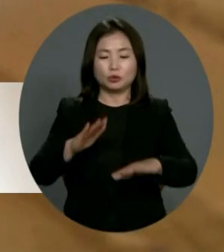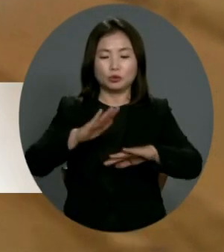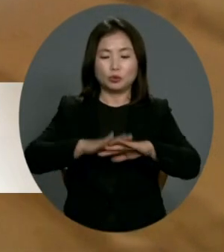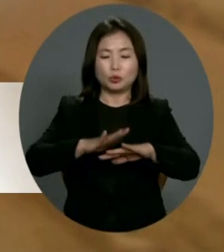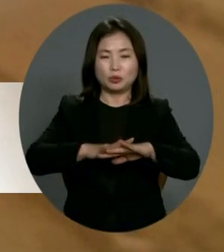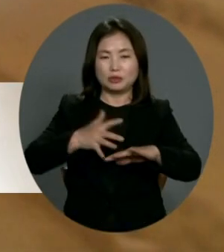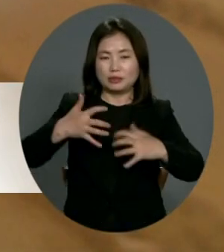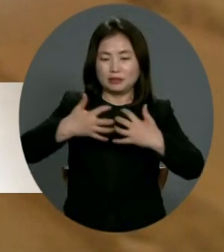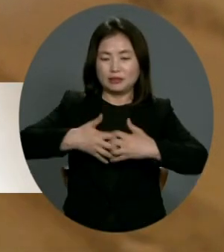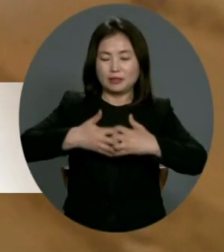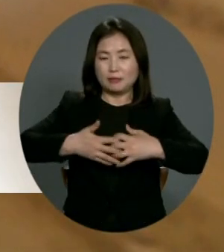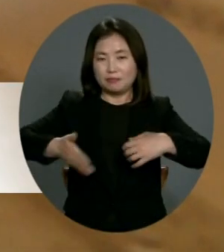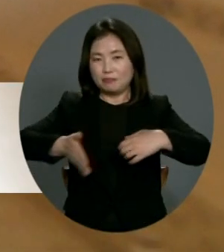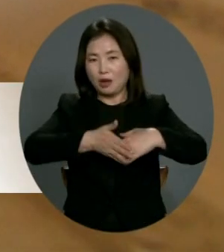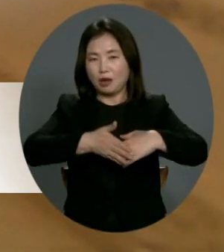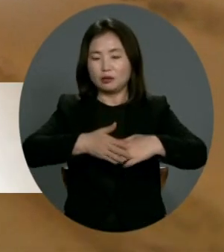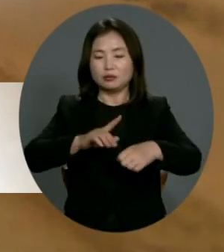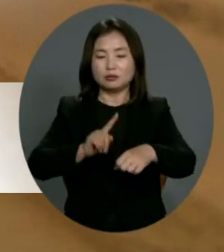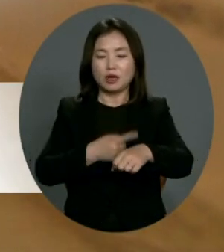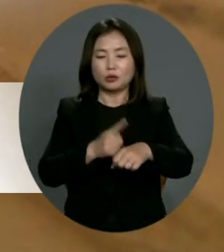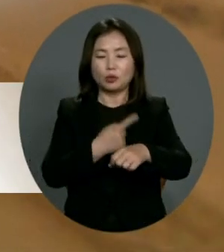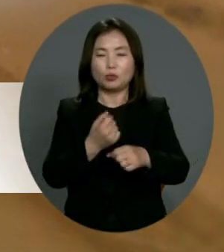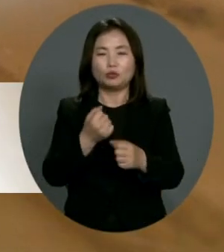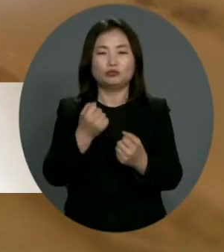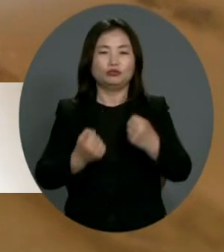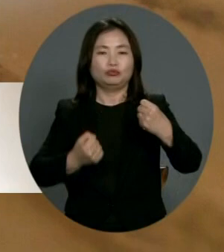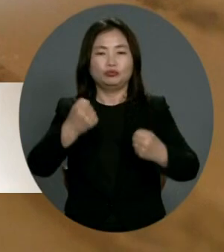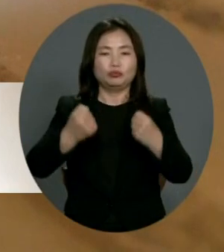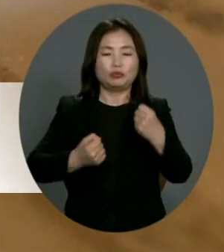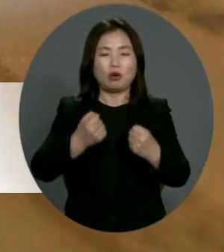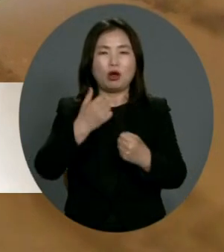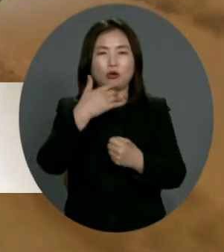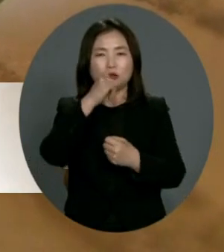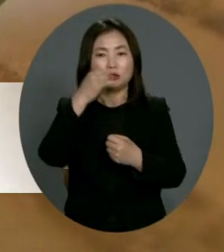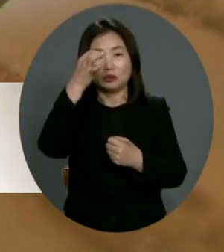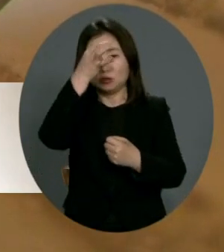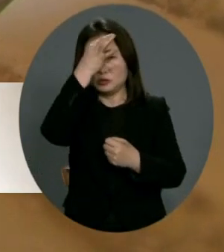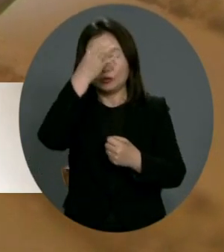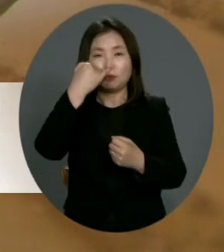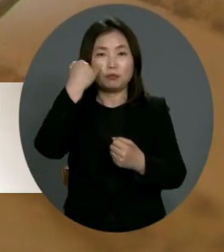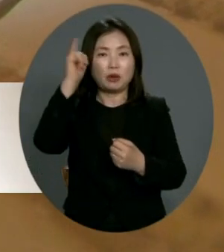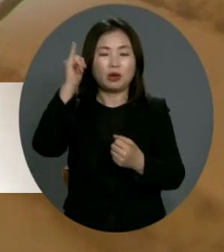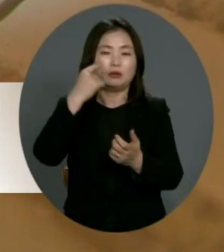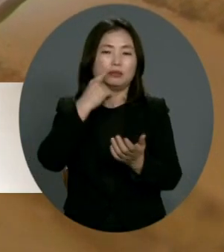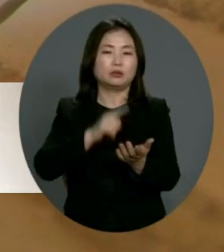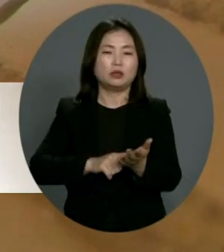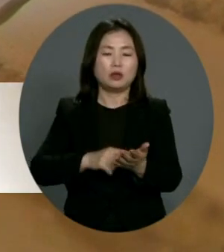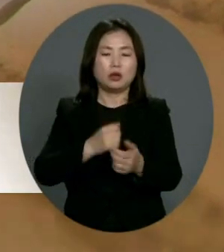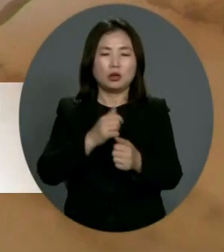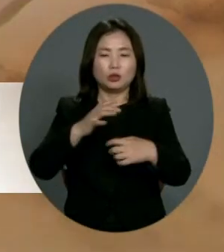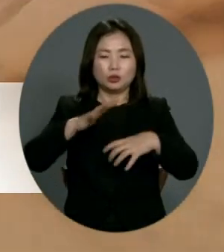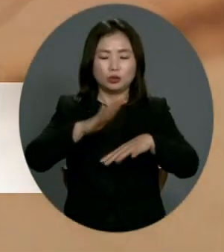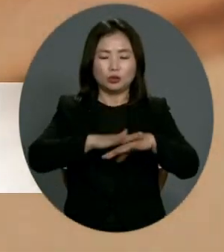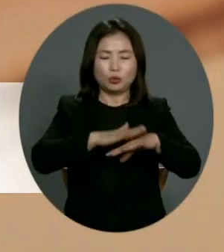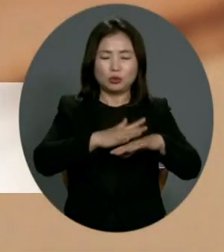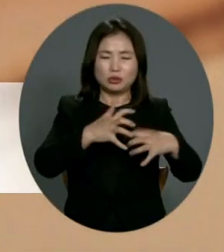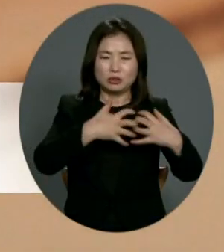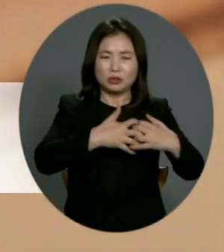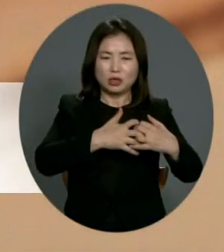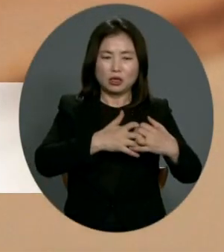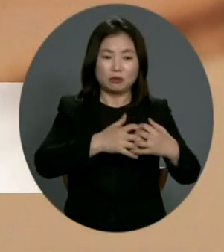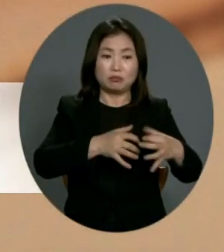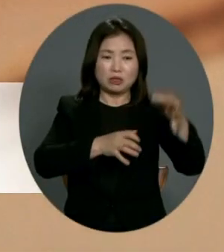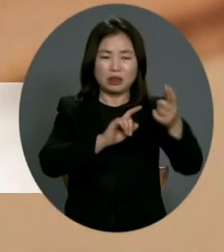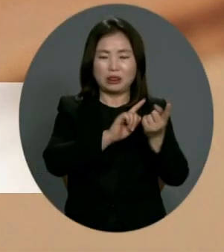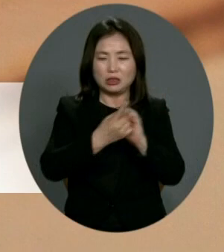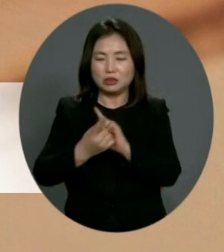농기계에 부착하기만 하면 자율주행이 가능한 기술이 개발됐습니다. 고가의 자율주행 농기계를 대체하고 일손